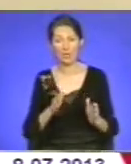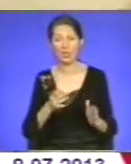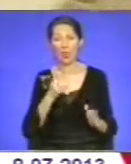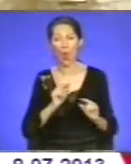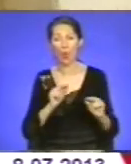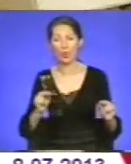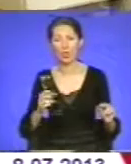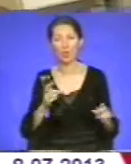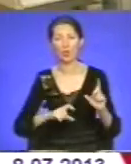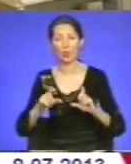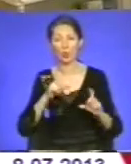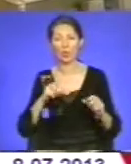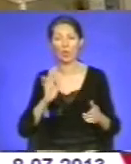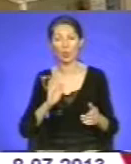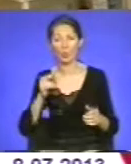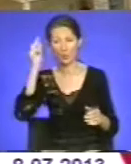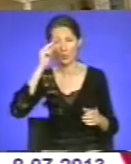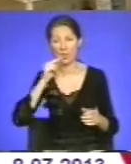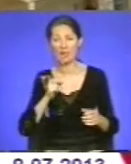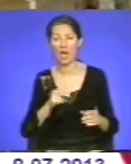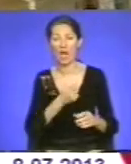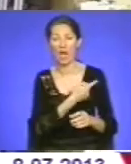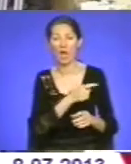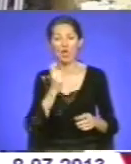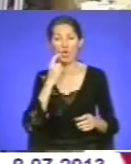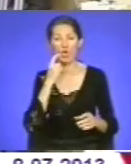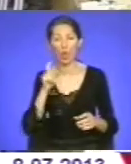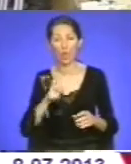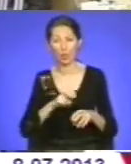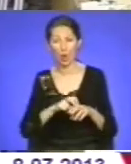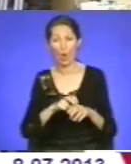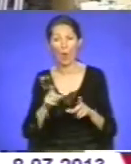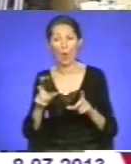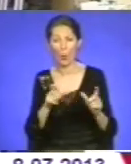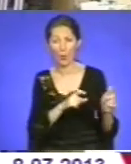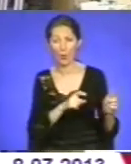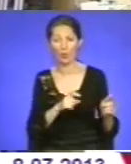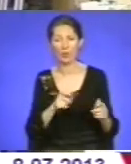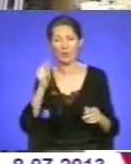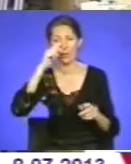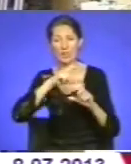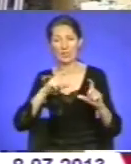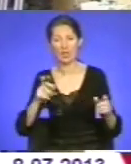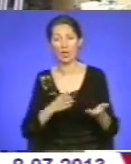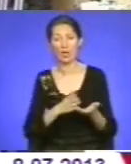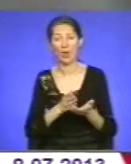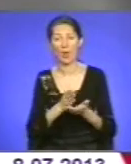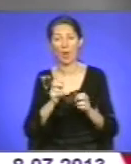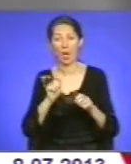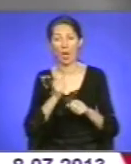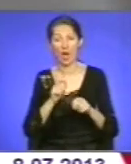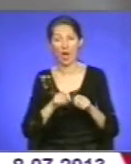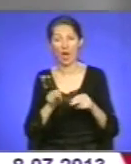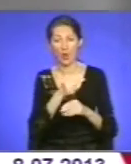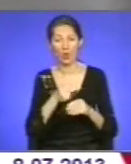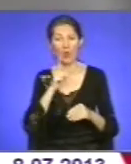навчання, стоматологи поїдуть у навчальні заклади обстежувати молодь. У пересувному стомат-кабінеті надають усі послуги,